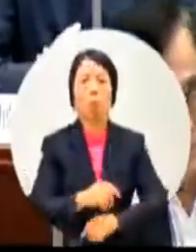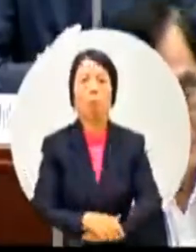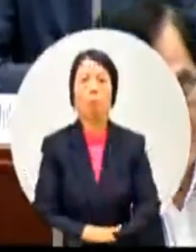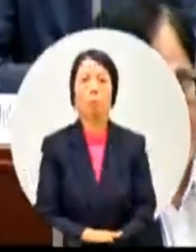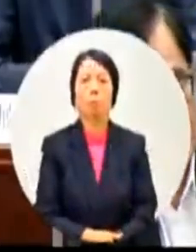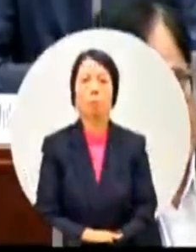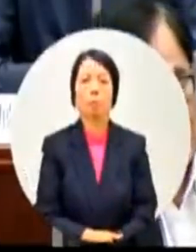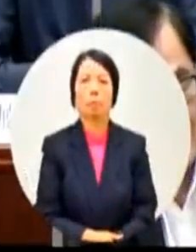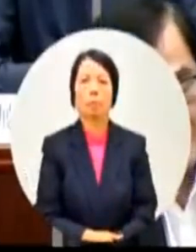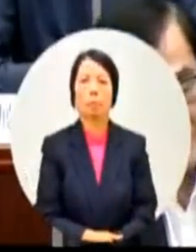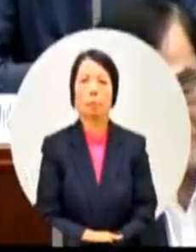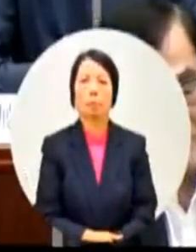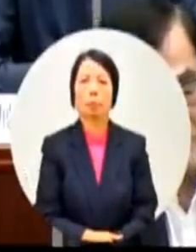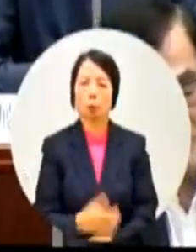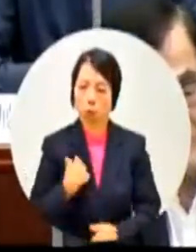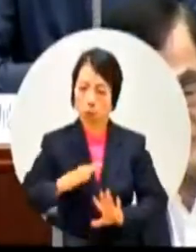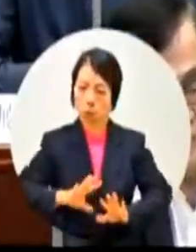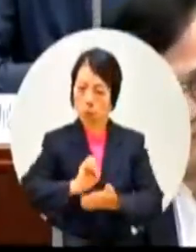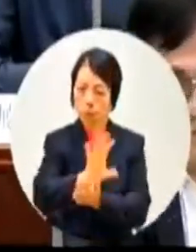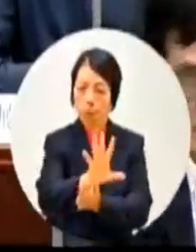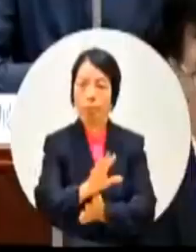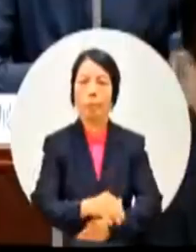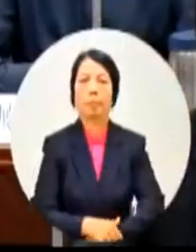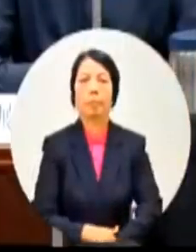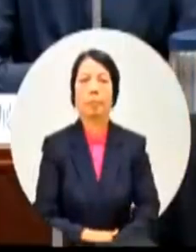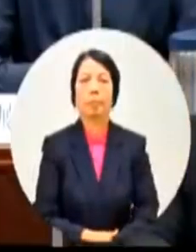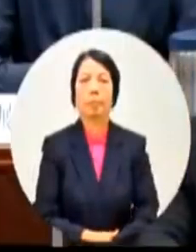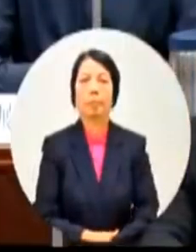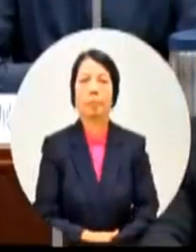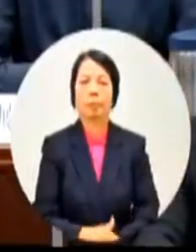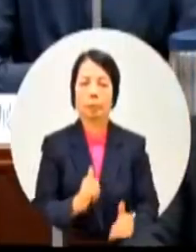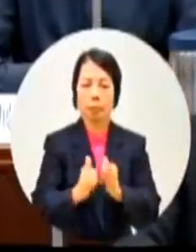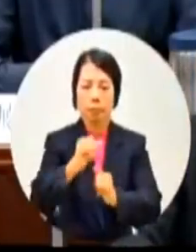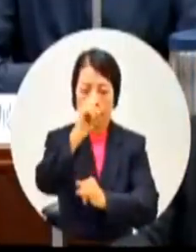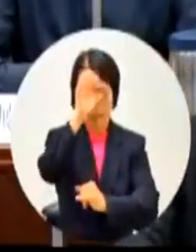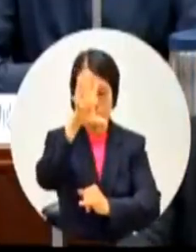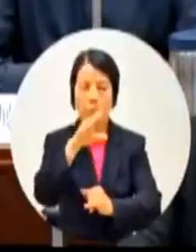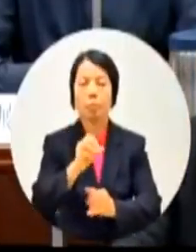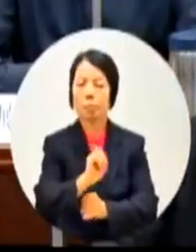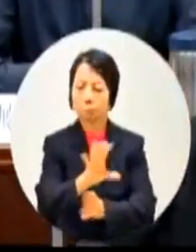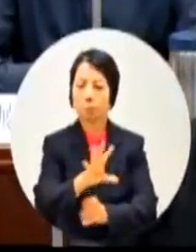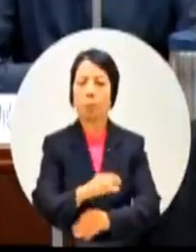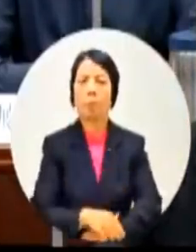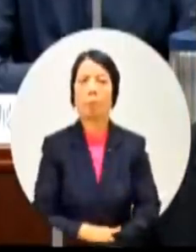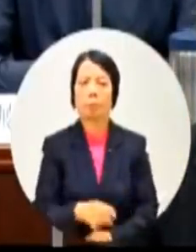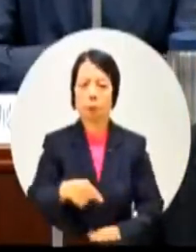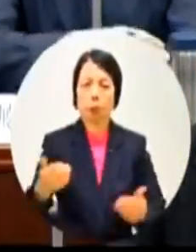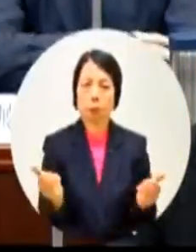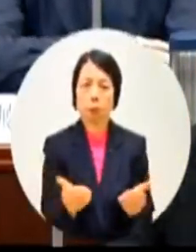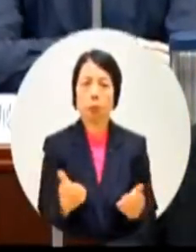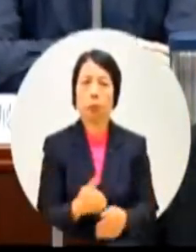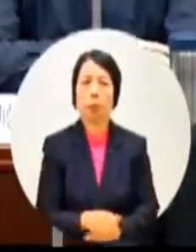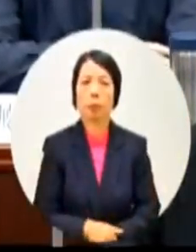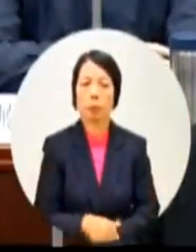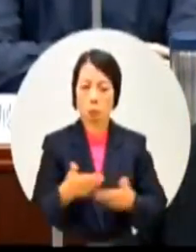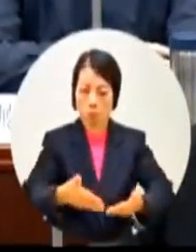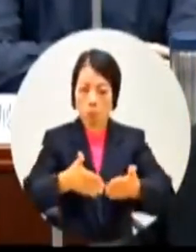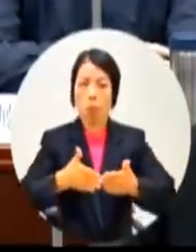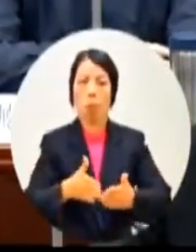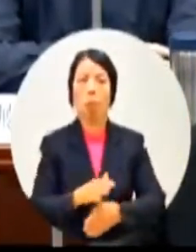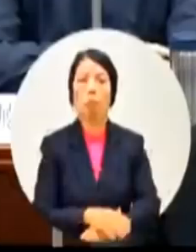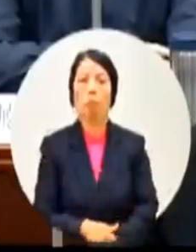告，也跟民进党党团报告，这个问题实在是太重要啊！今天第一天，各位就提出